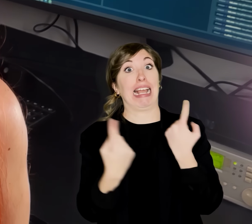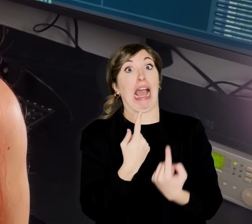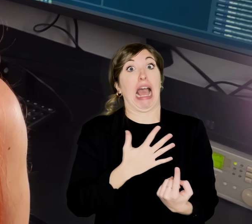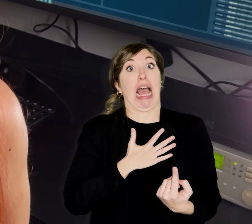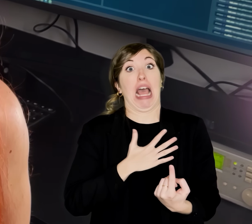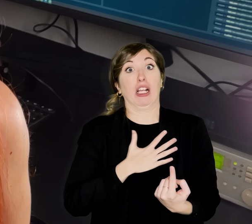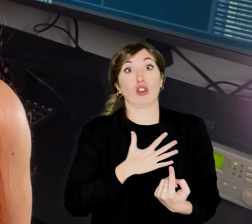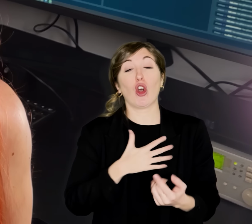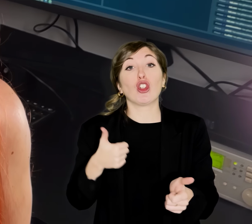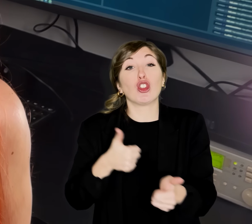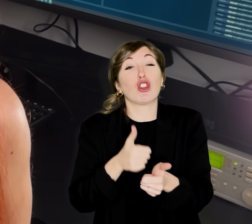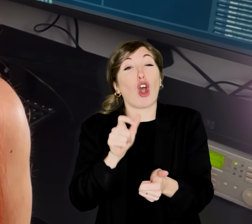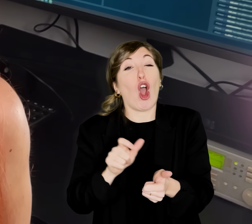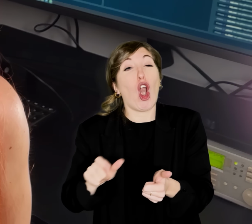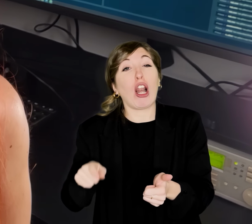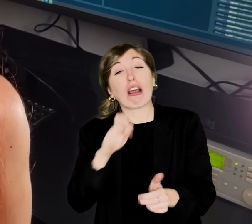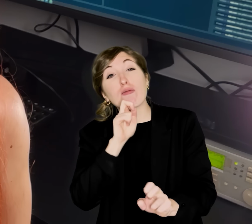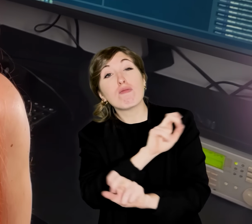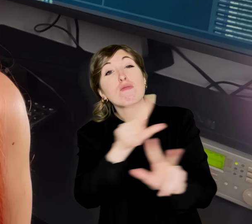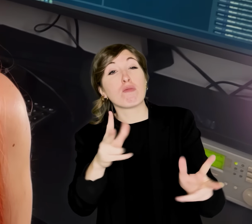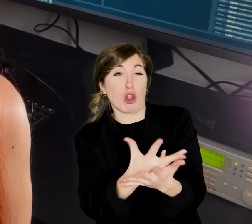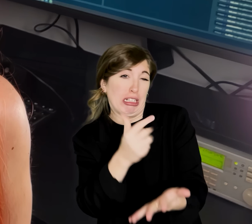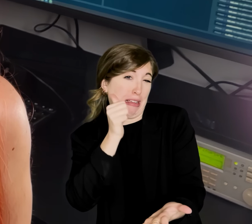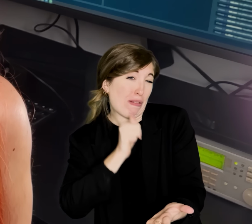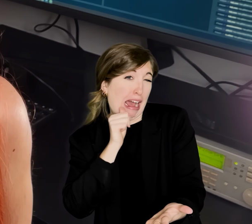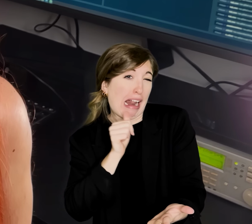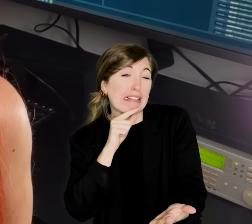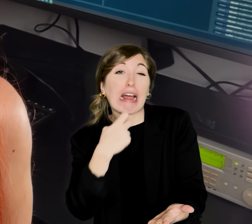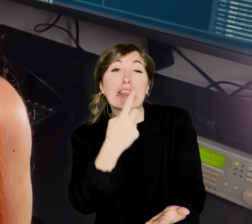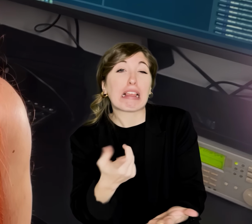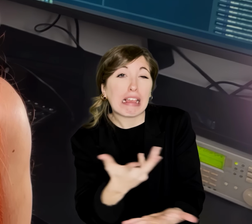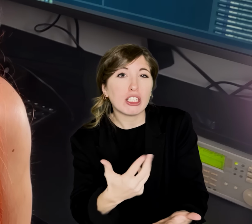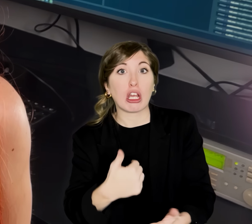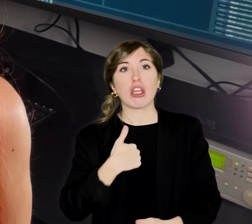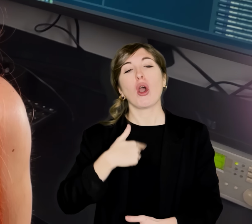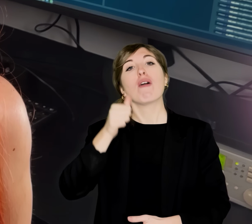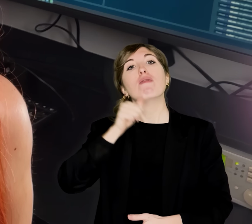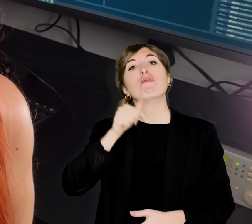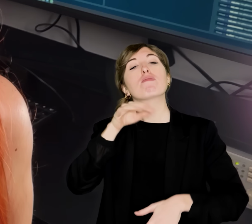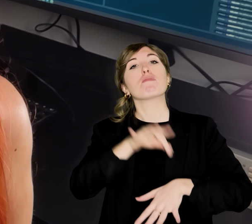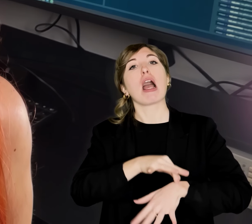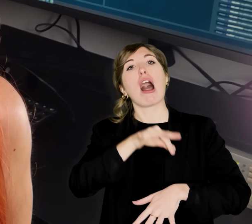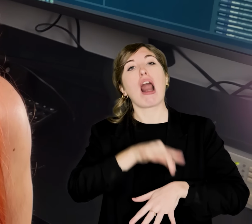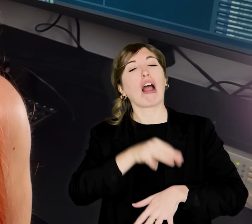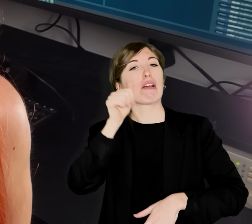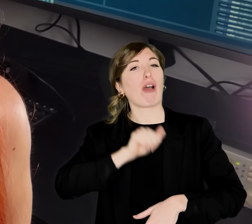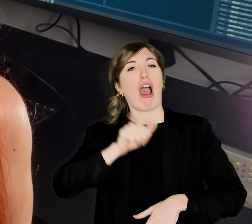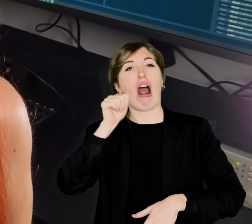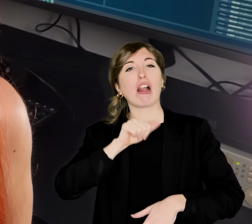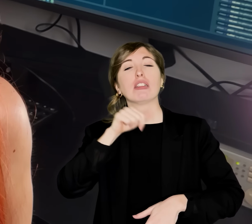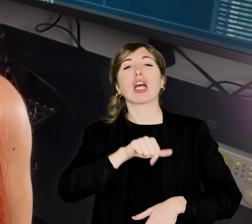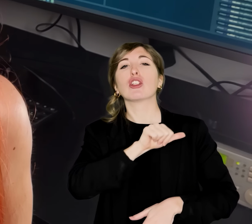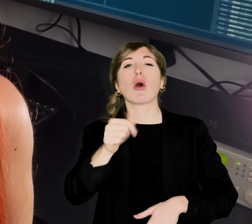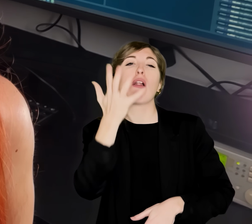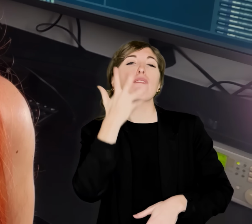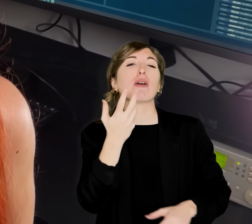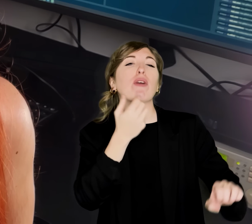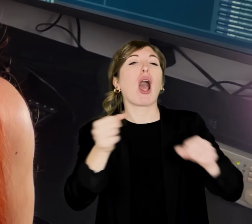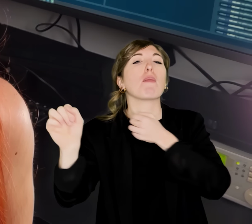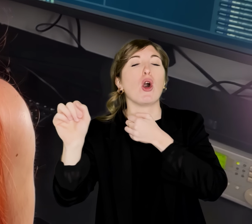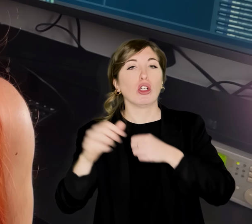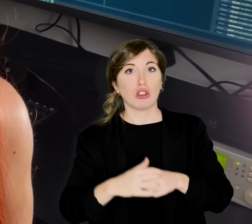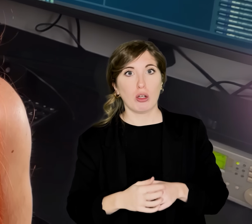diffondere la falsa notizia che io fossi una falsa malata in cerca di notorietà lo stalker è un individuo che si nutre